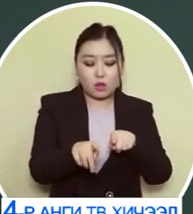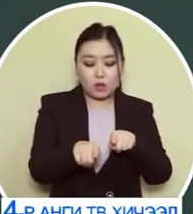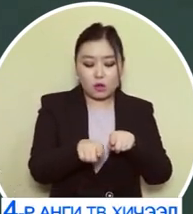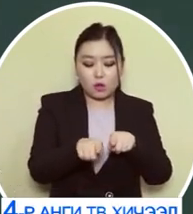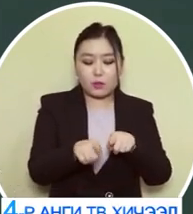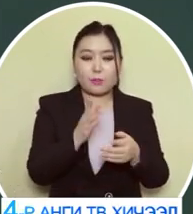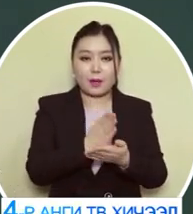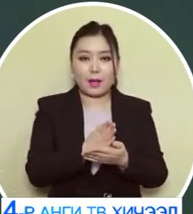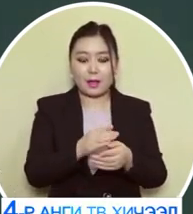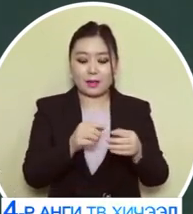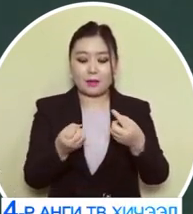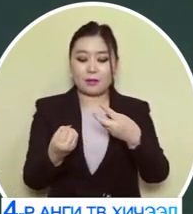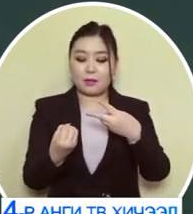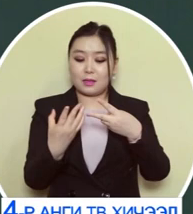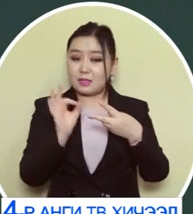белгілейміз.